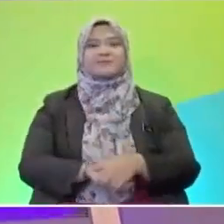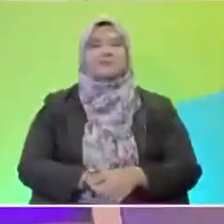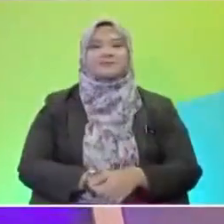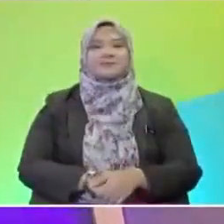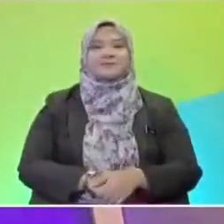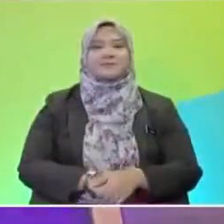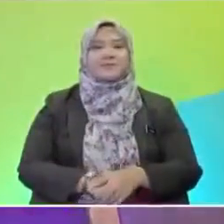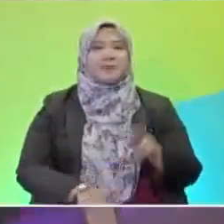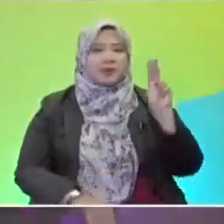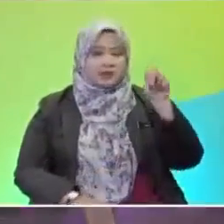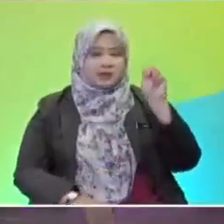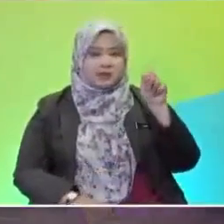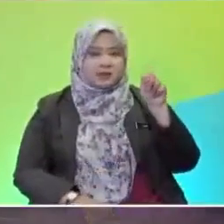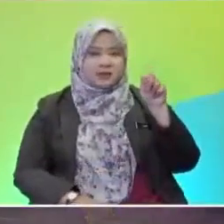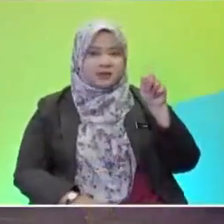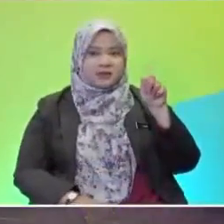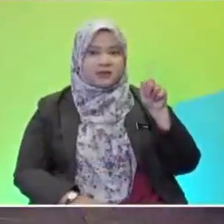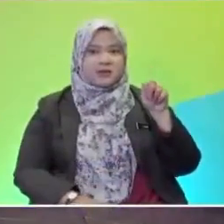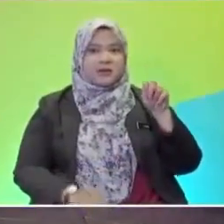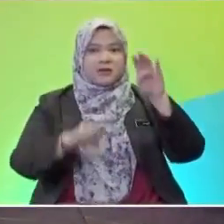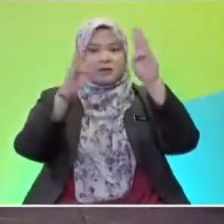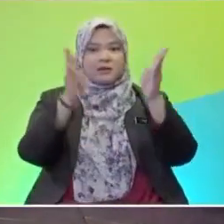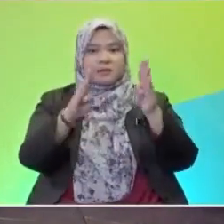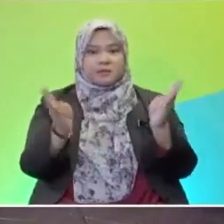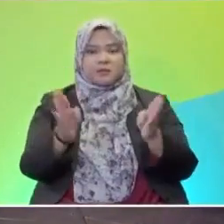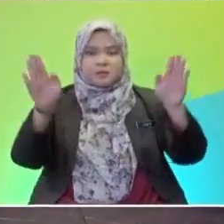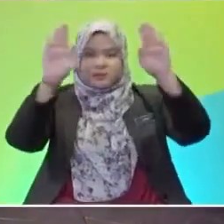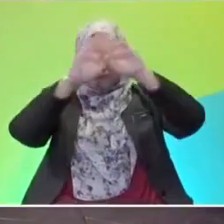maka berubah bentuk